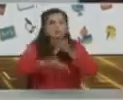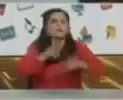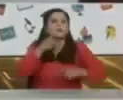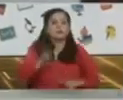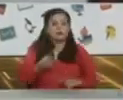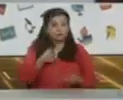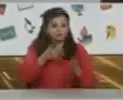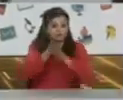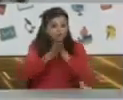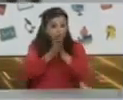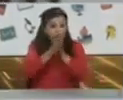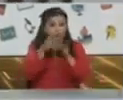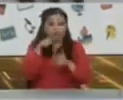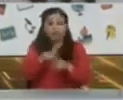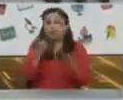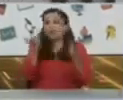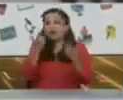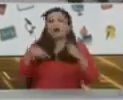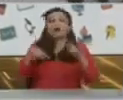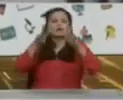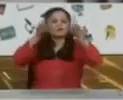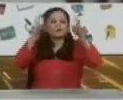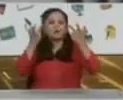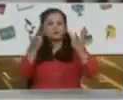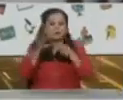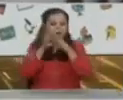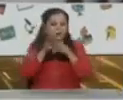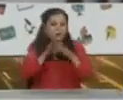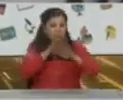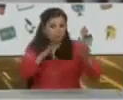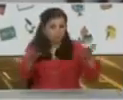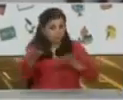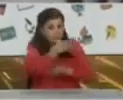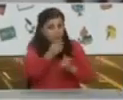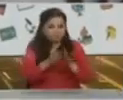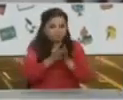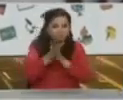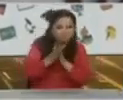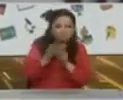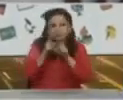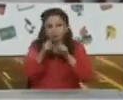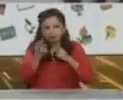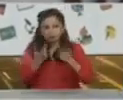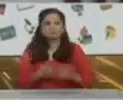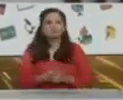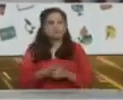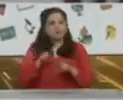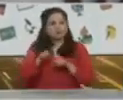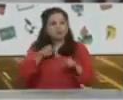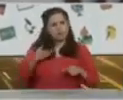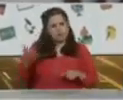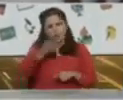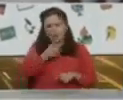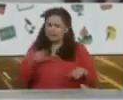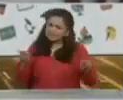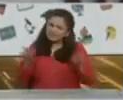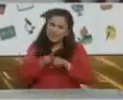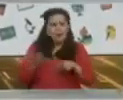मोटिवेशन का जो मंत्र बच्चों के लिए है, एक प्रकार से वो हम सबके लिए भी